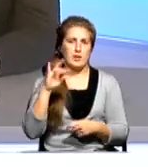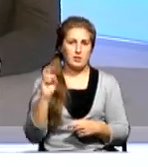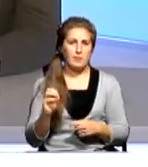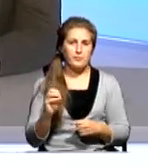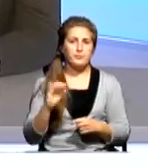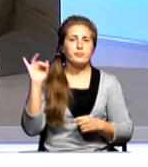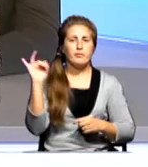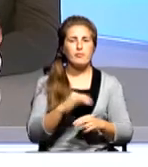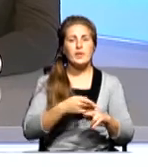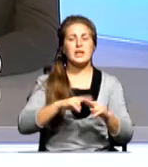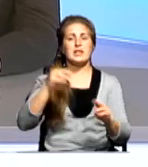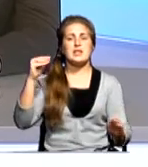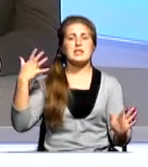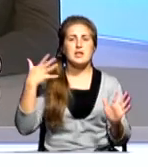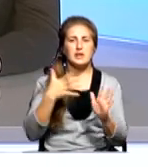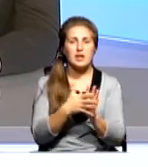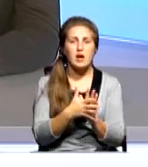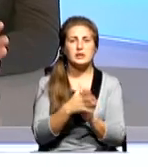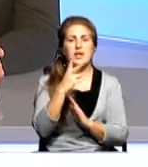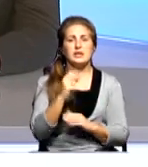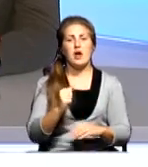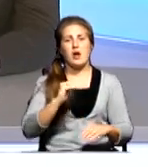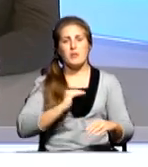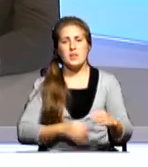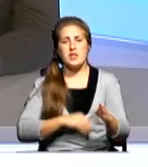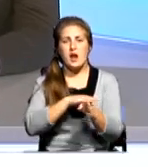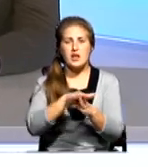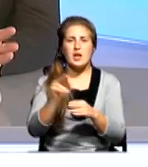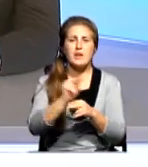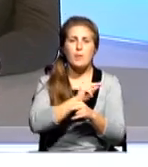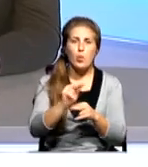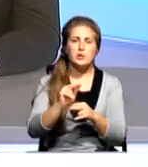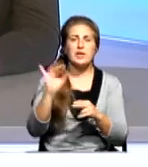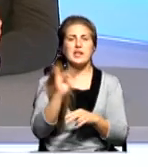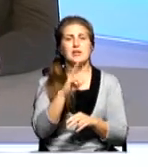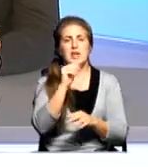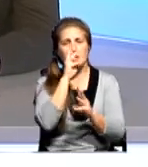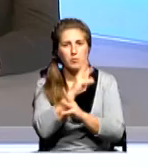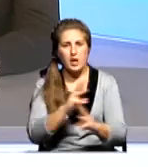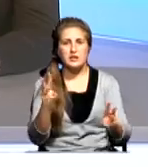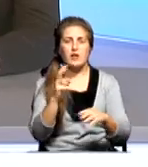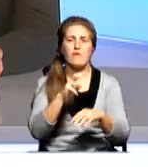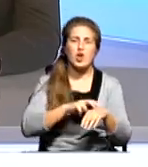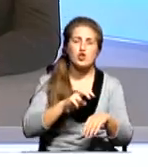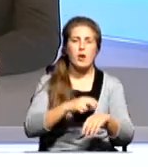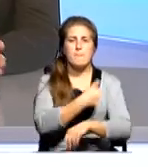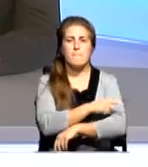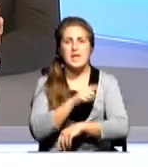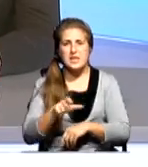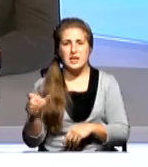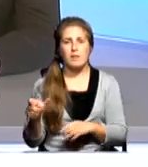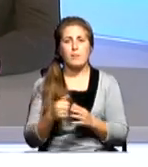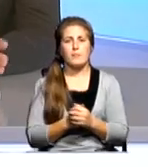затраты на капитальные ремонты данных объектов и на зарплаты врачам медикам да то